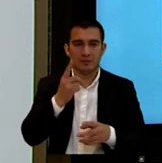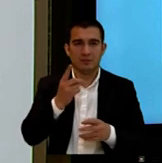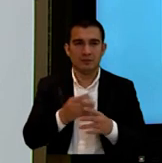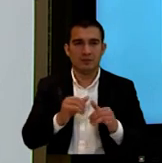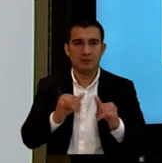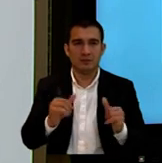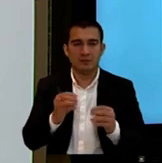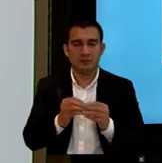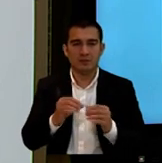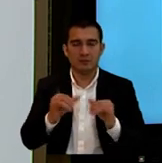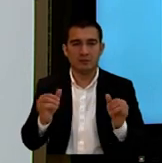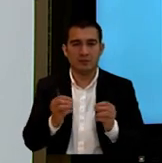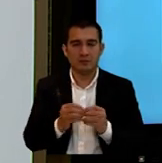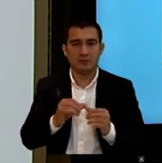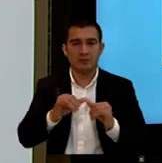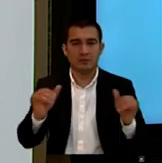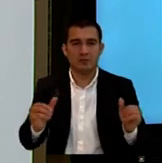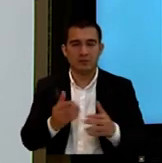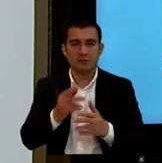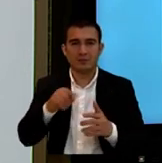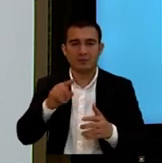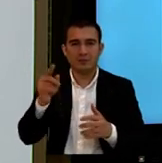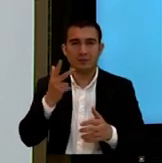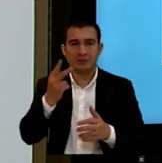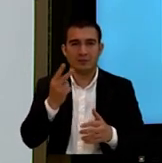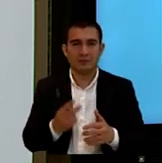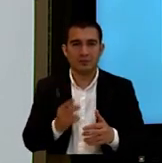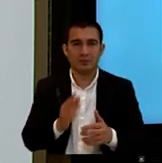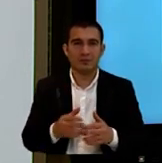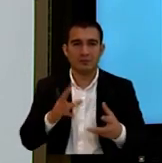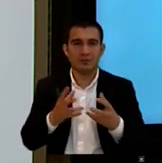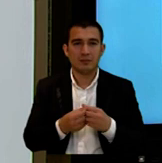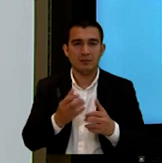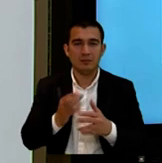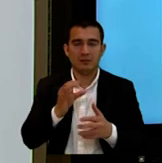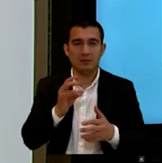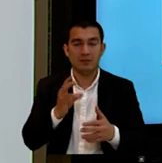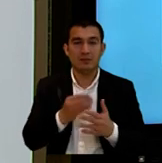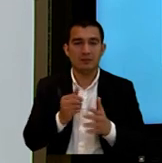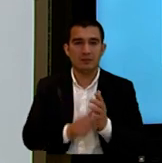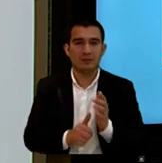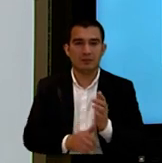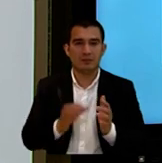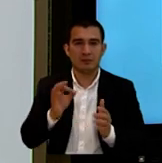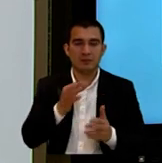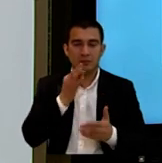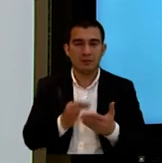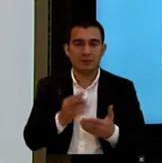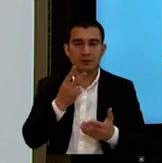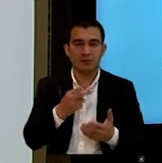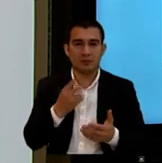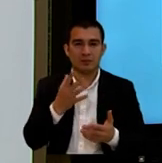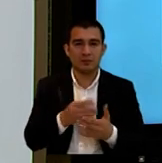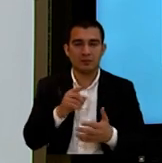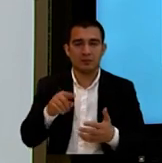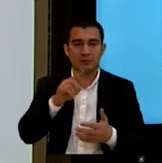10 ko'paytirilgan ildiz ostida 3 taqsim 2, ya'ni sinus 60 gradus. Javobimiz 25 ildiz